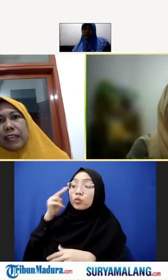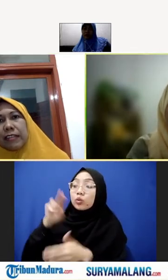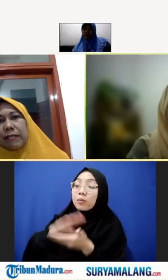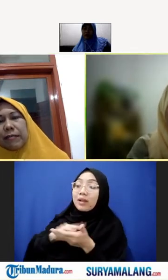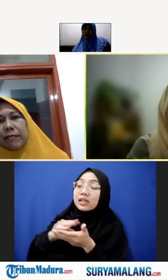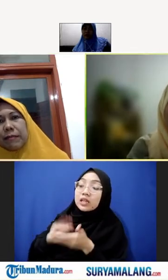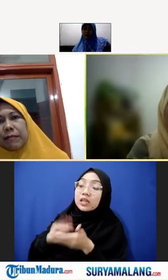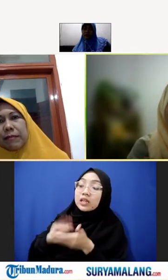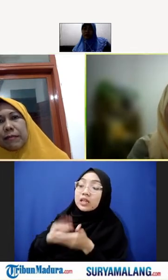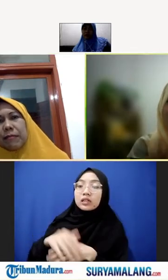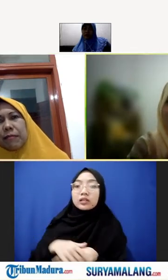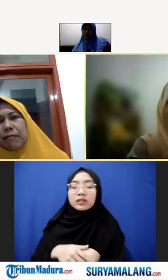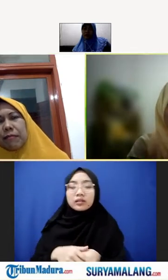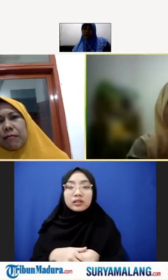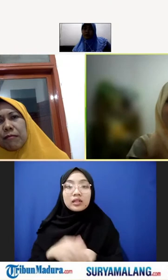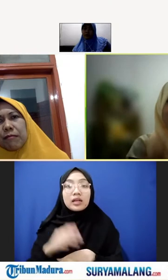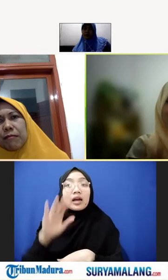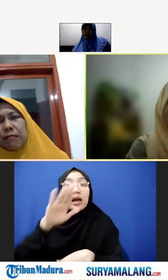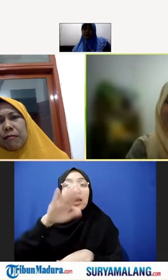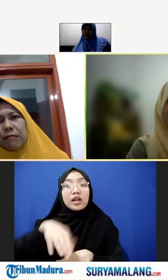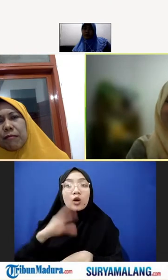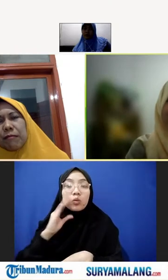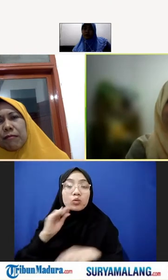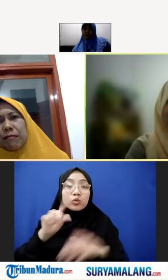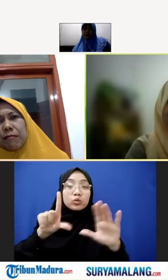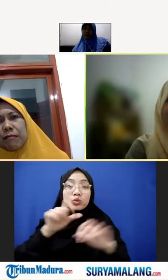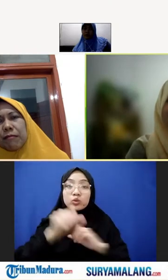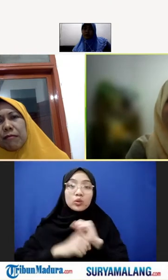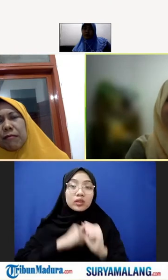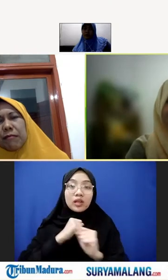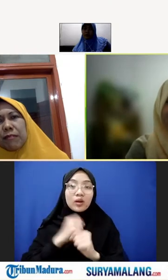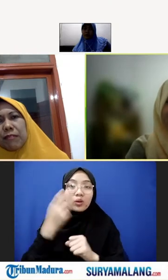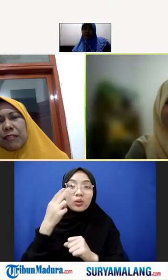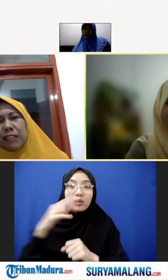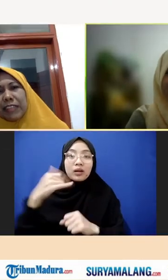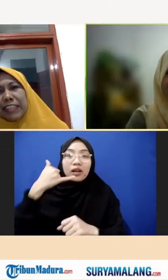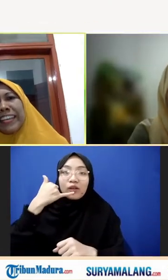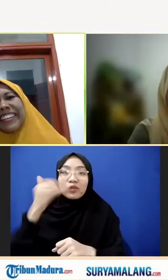Iya. Anak umur 7 tahun nggak punya kepentingan dengan handphone, Bu.